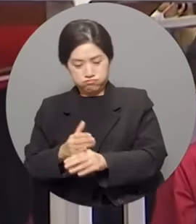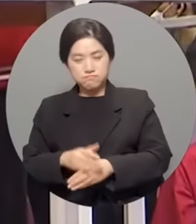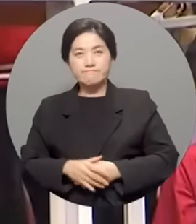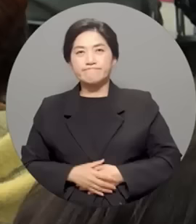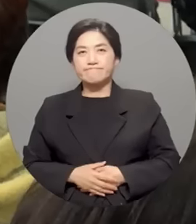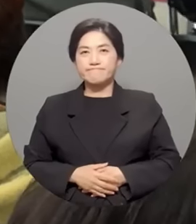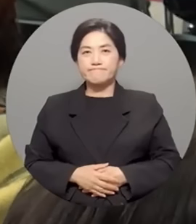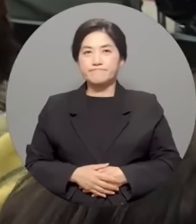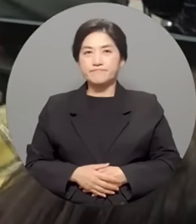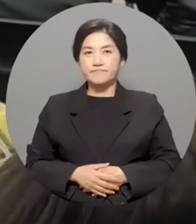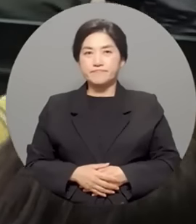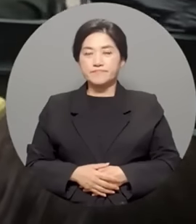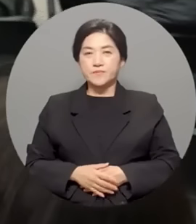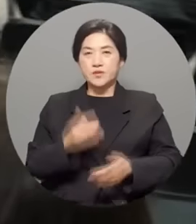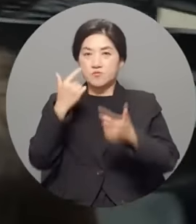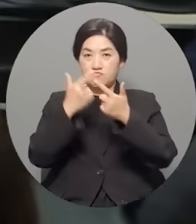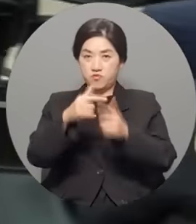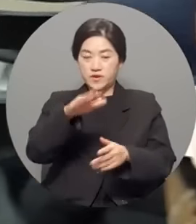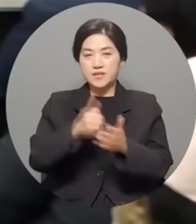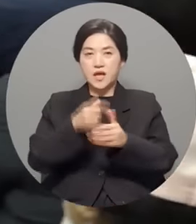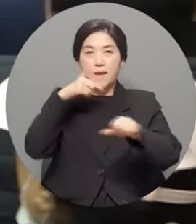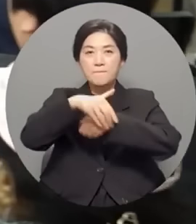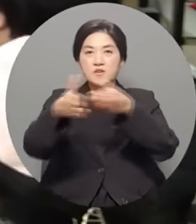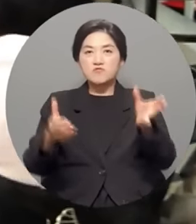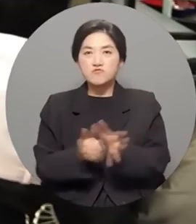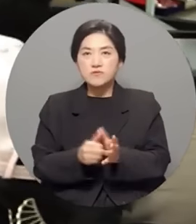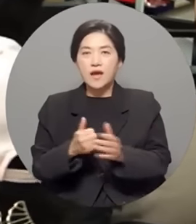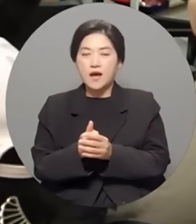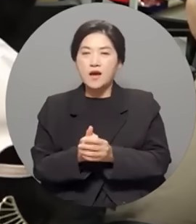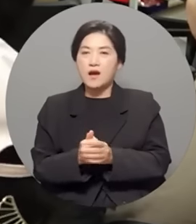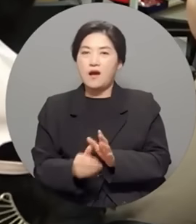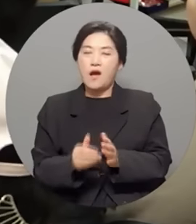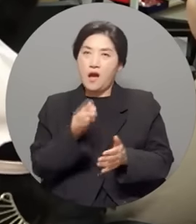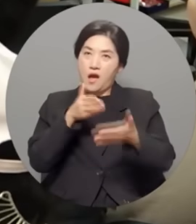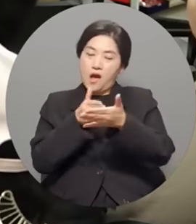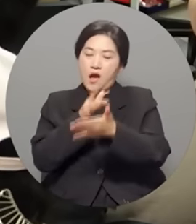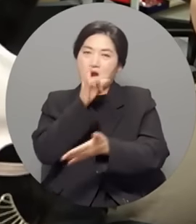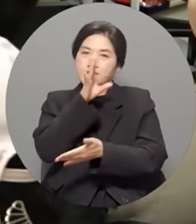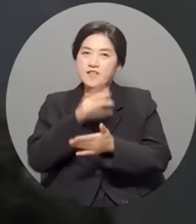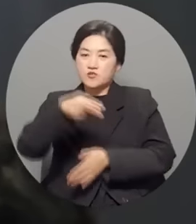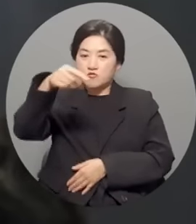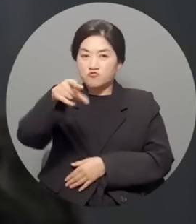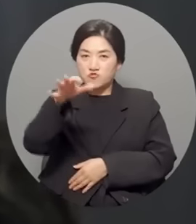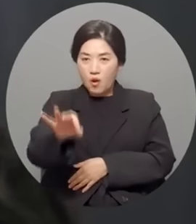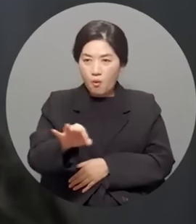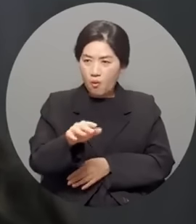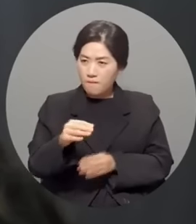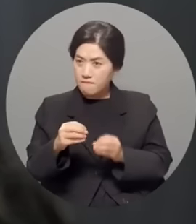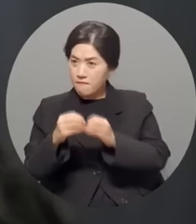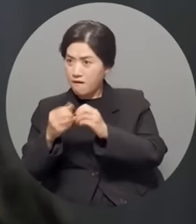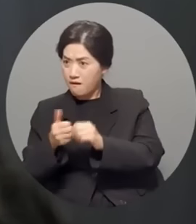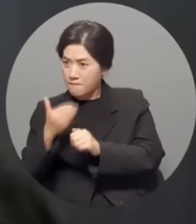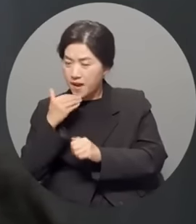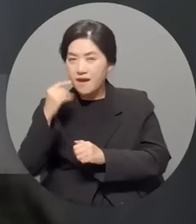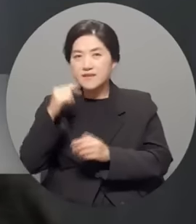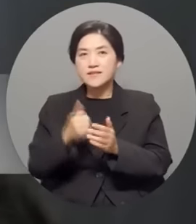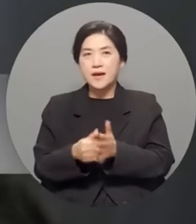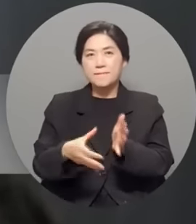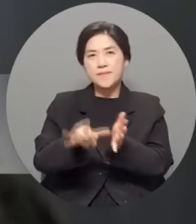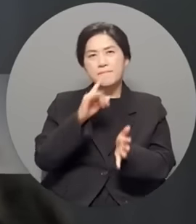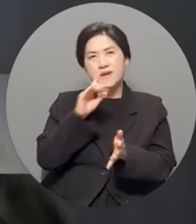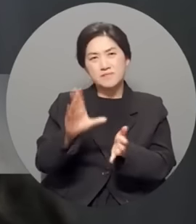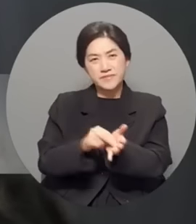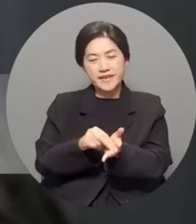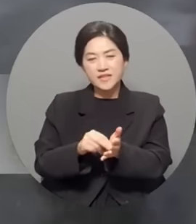있습니다. 부산에서는 민주당의 난공불락이었던 수영구가 관심 지역구로 떠올랐습니다. 막말 논란으로